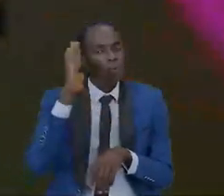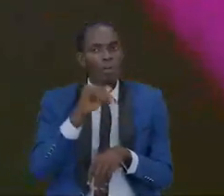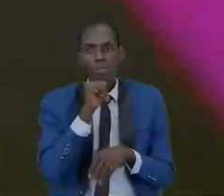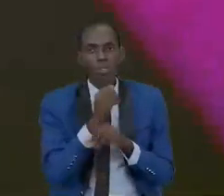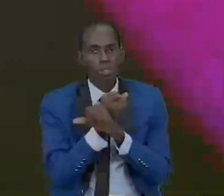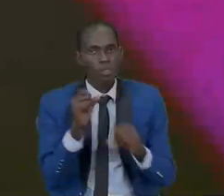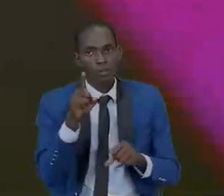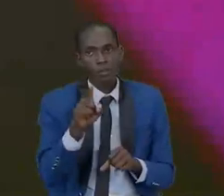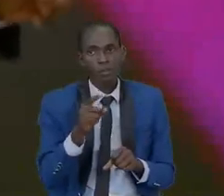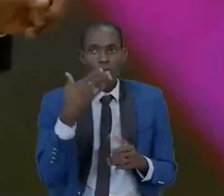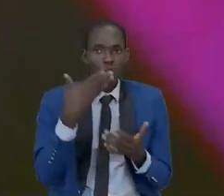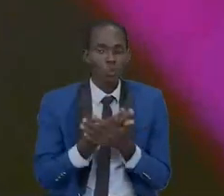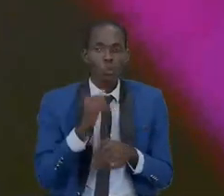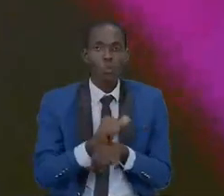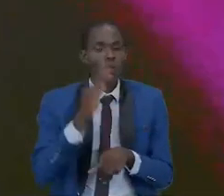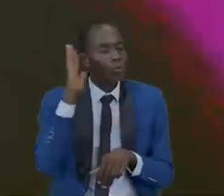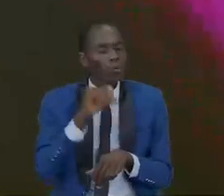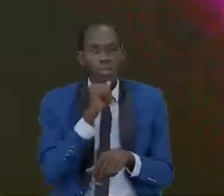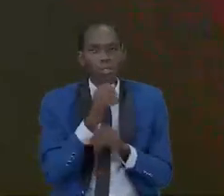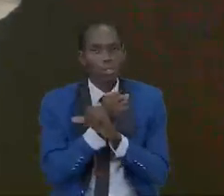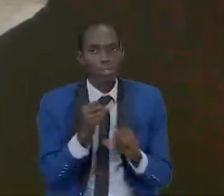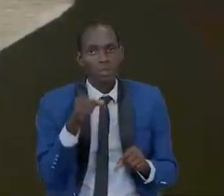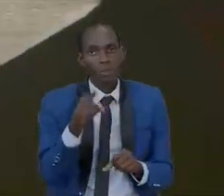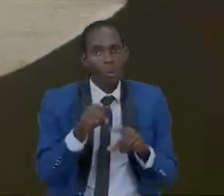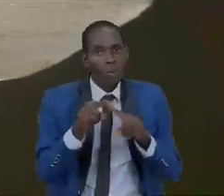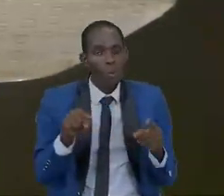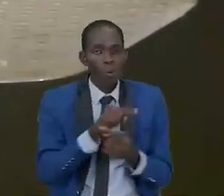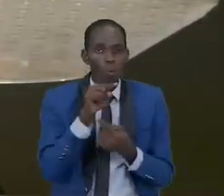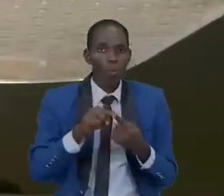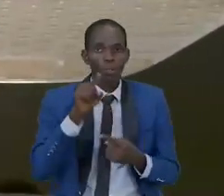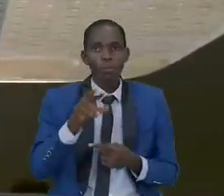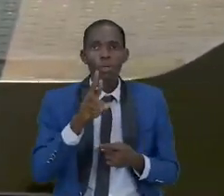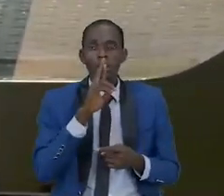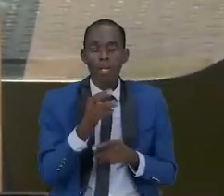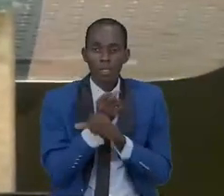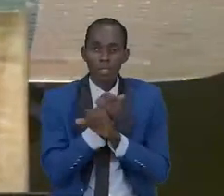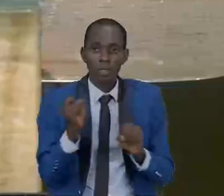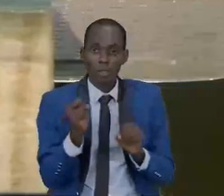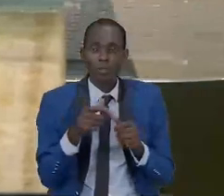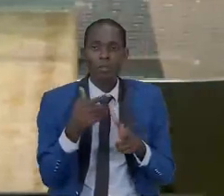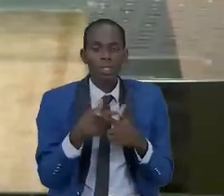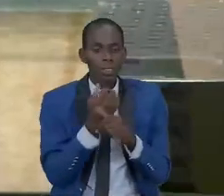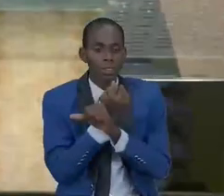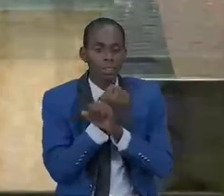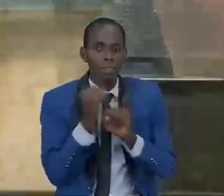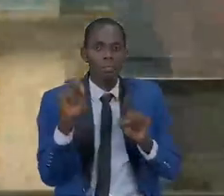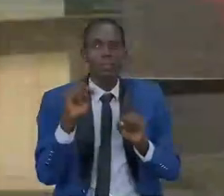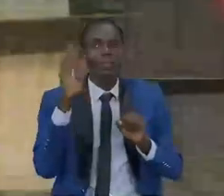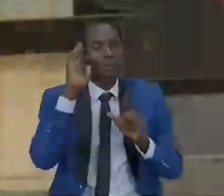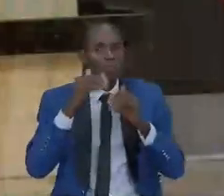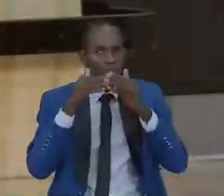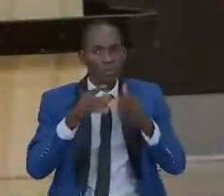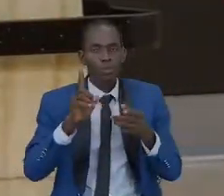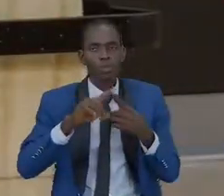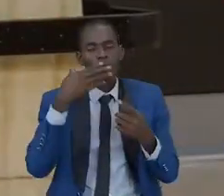pas les bonnes oeuvres ne vous sauveront pas mais lorsque vous êtes sauvé le salut vous conduira aux bonnes